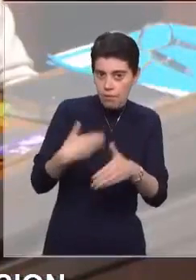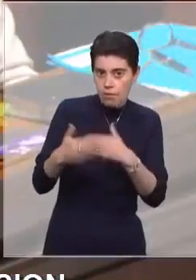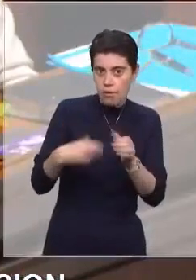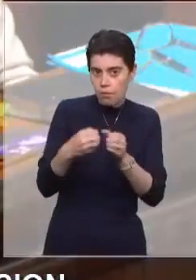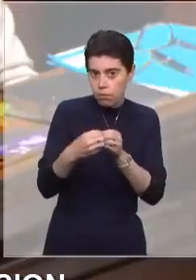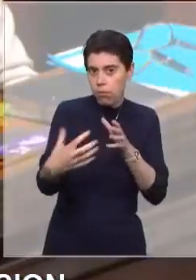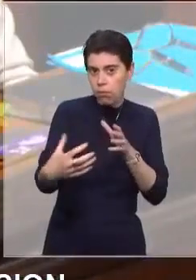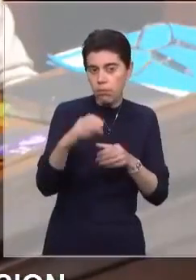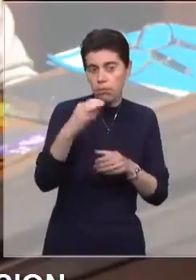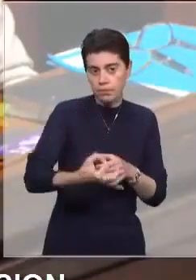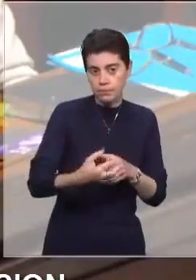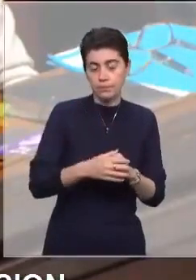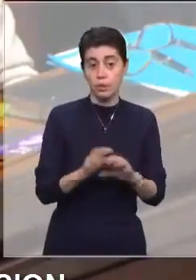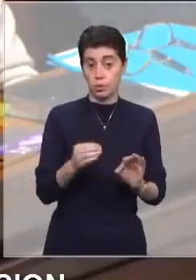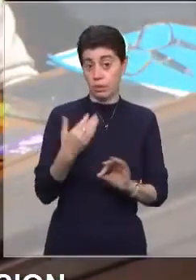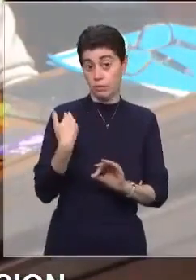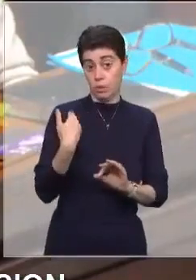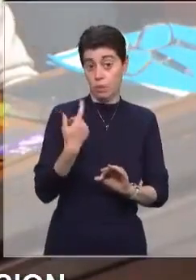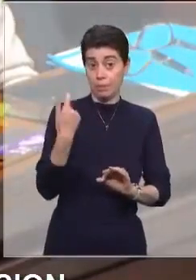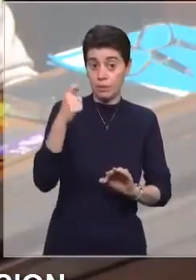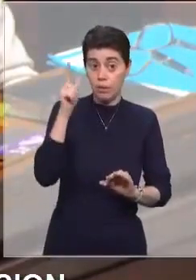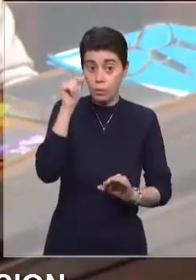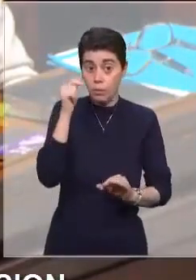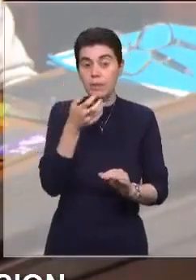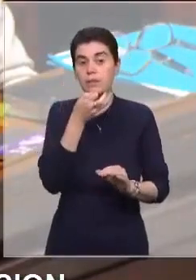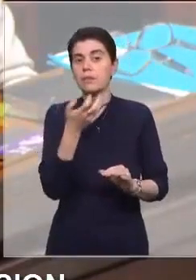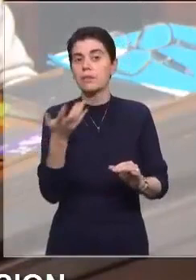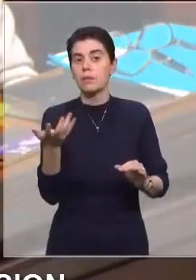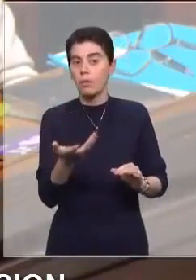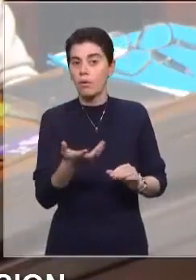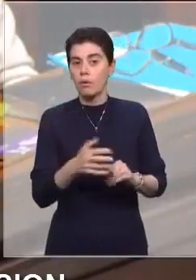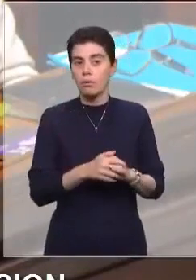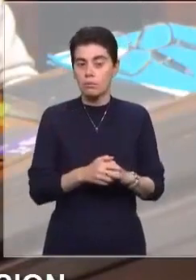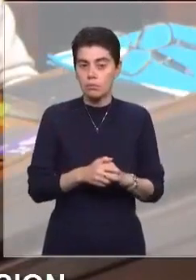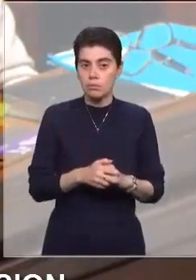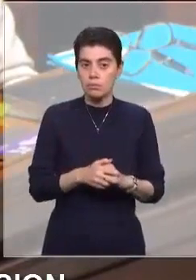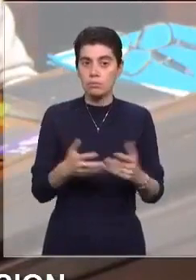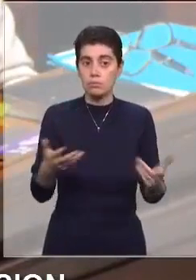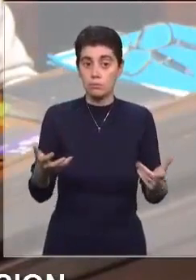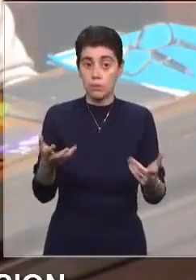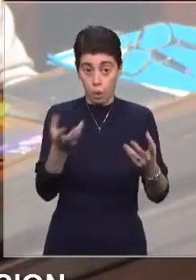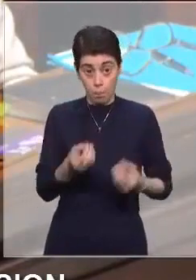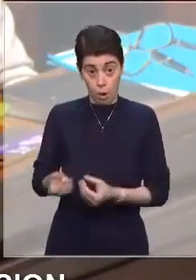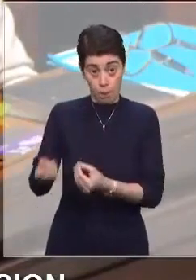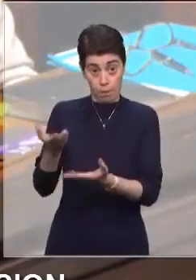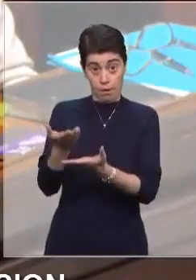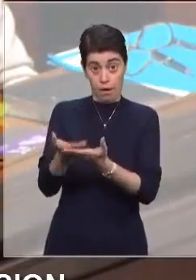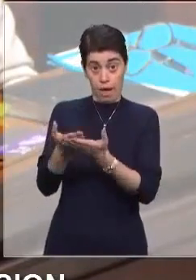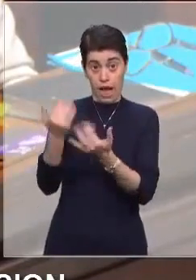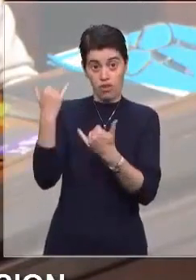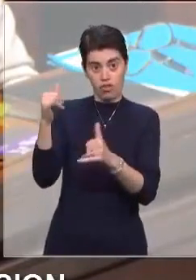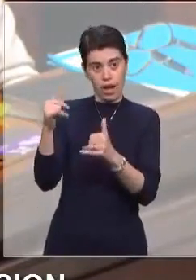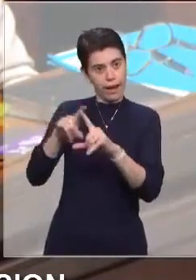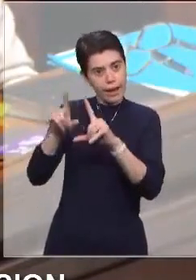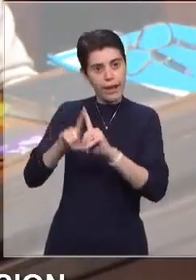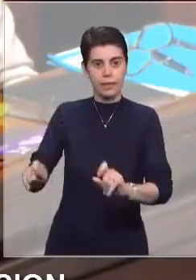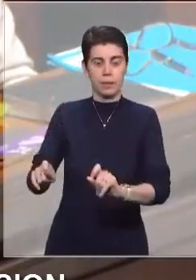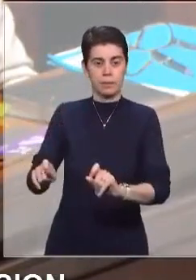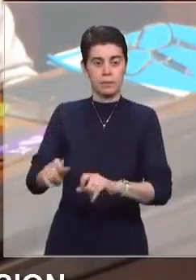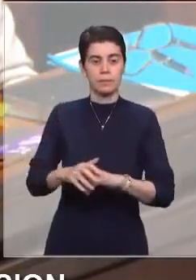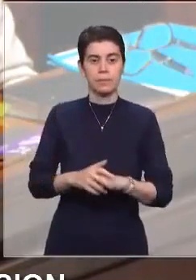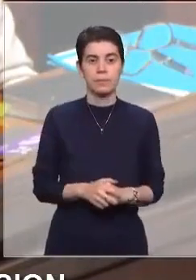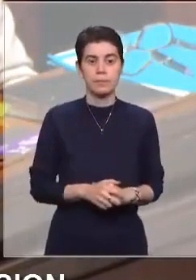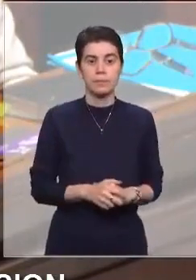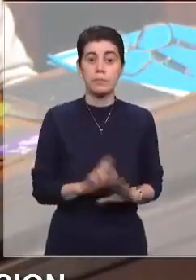récemment, le président de la République a rappelé son profond respect pour le peuple algérien. Cela signifie